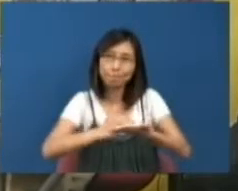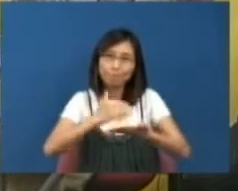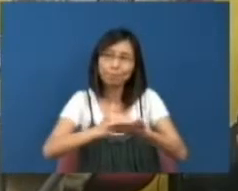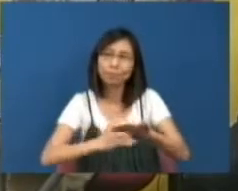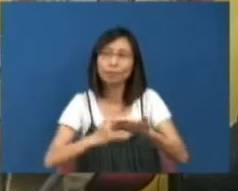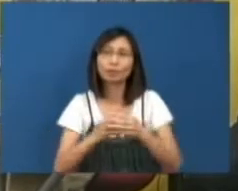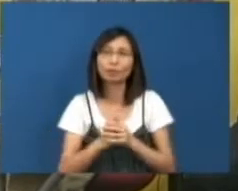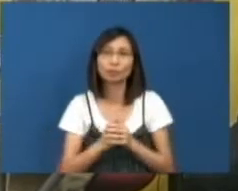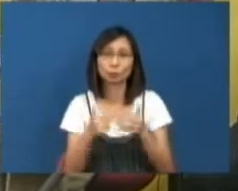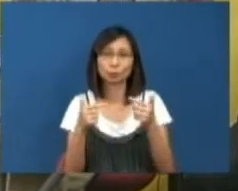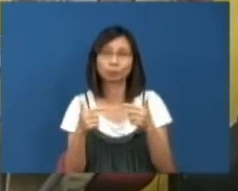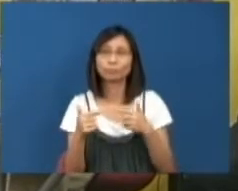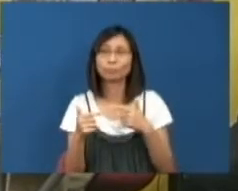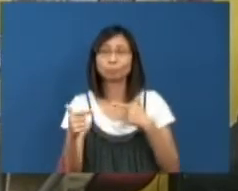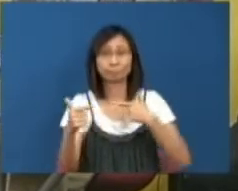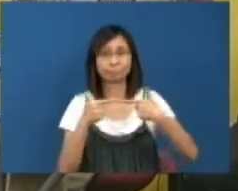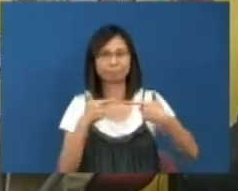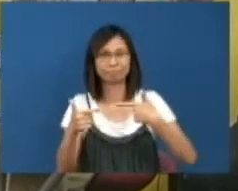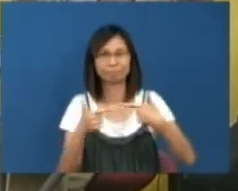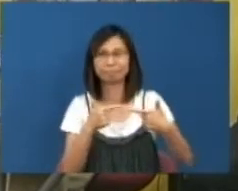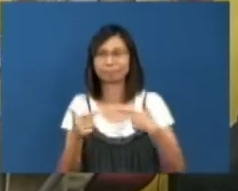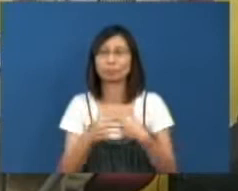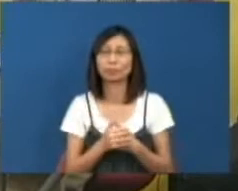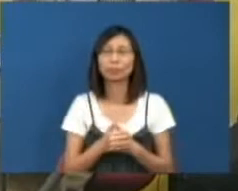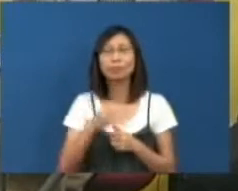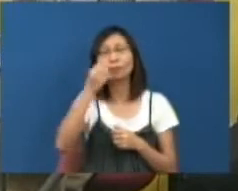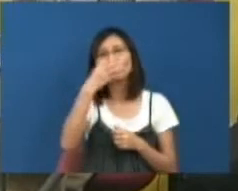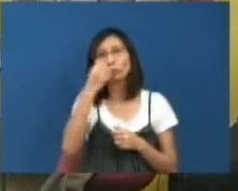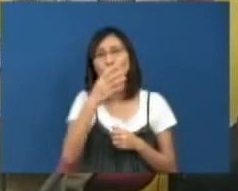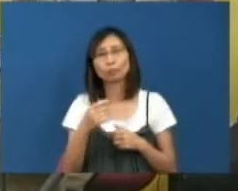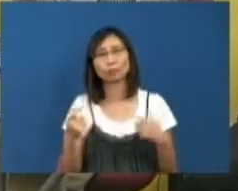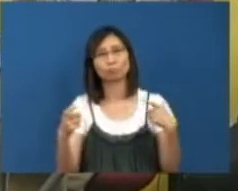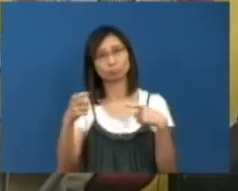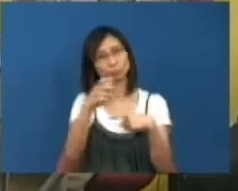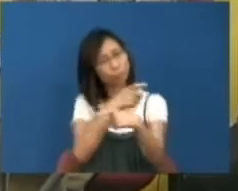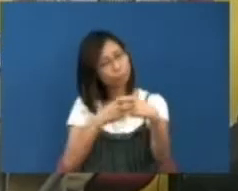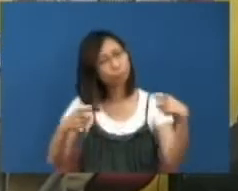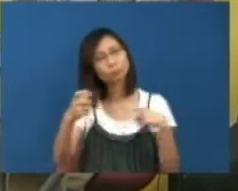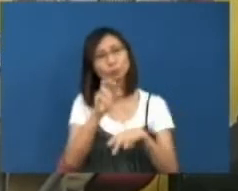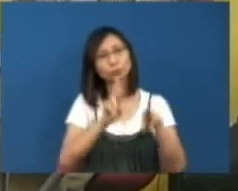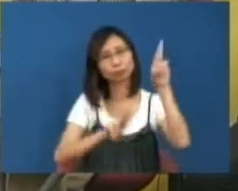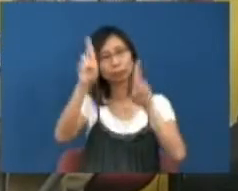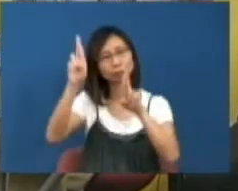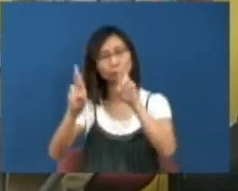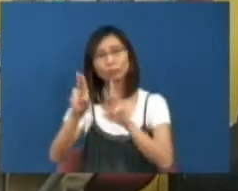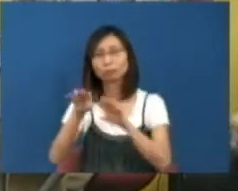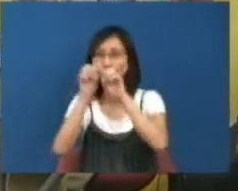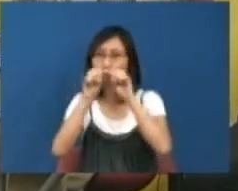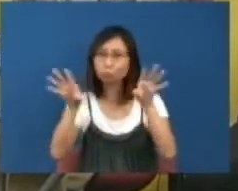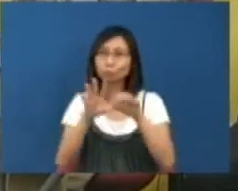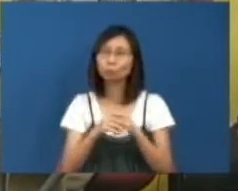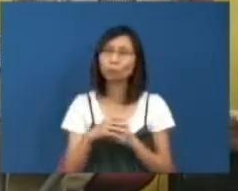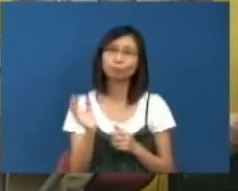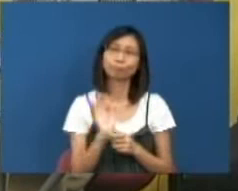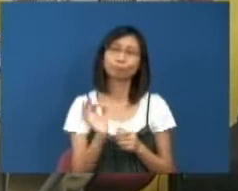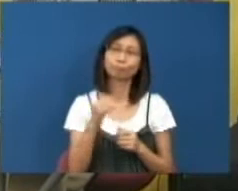個矛盾啦。因為而家我哋個大城市啊，就香港係商業嘅城市，你唔可以冇廣告嘅。但係而家廣告饅頭